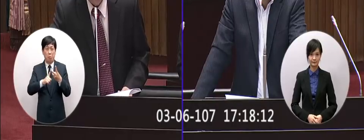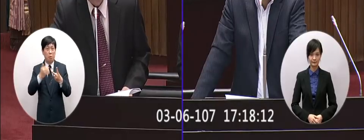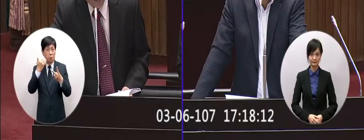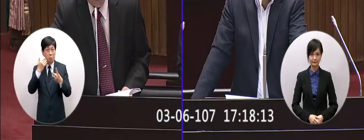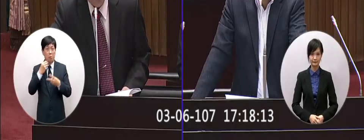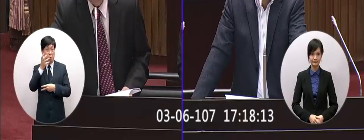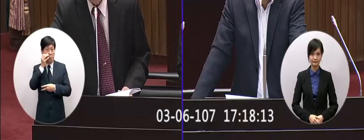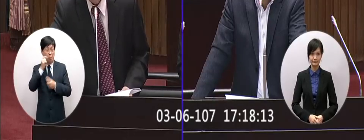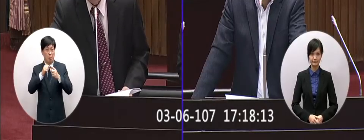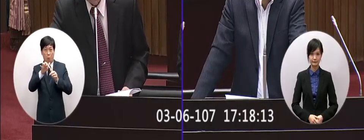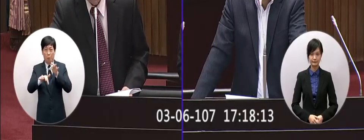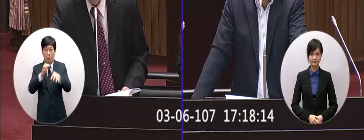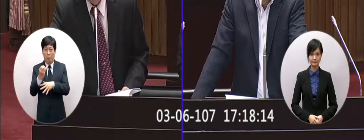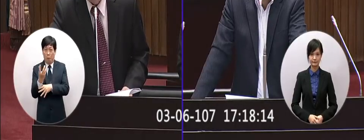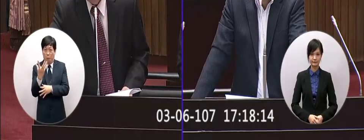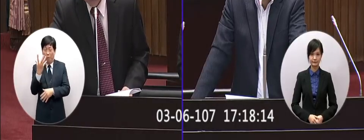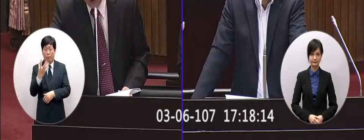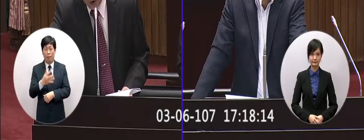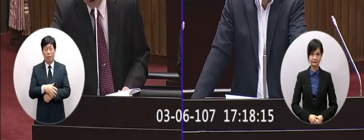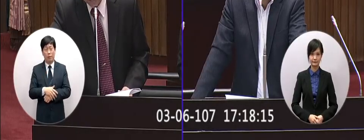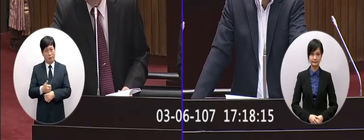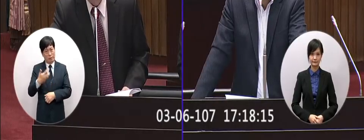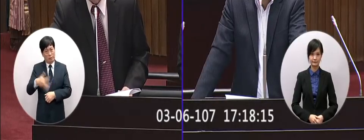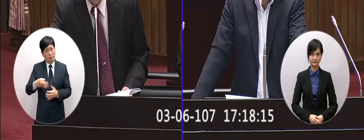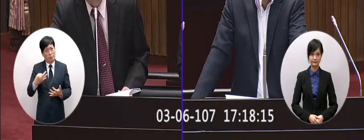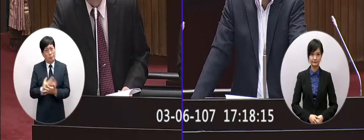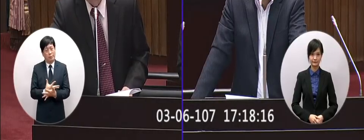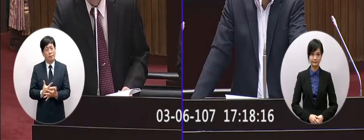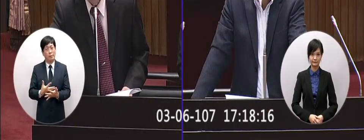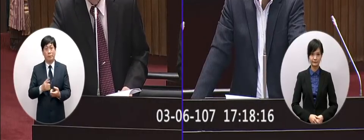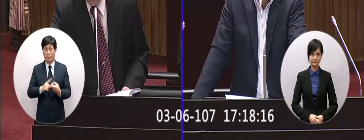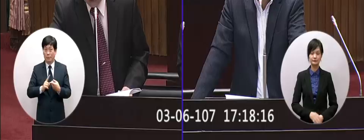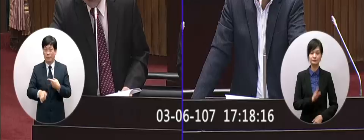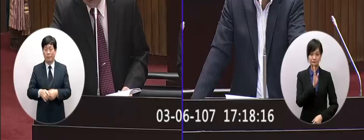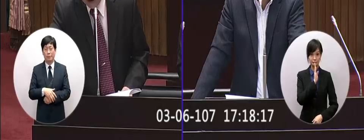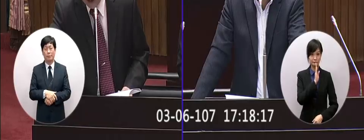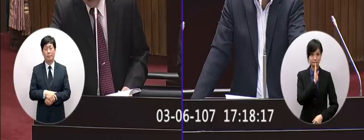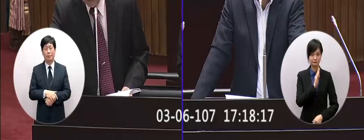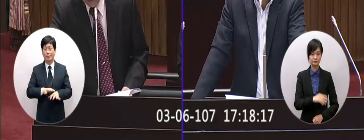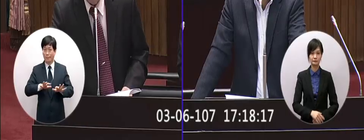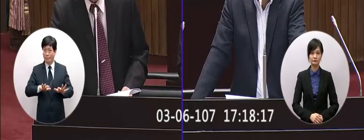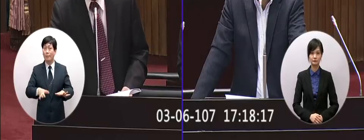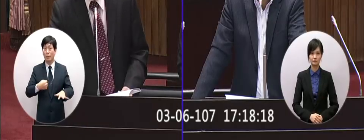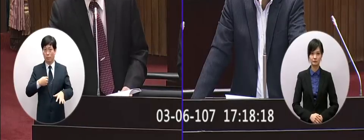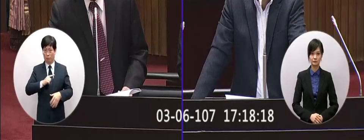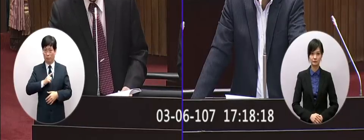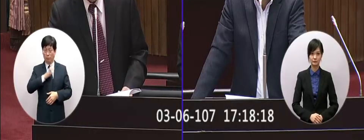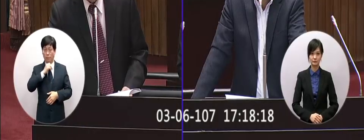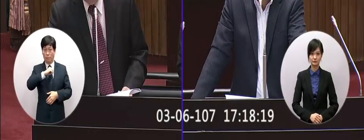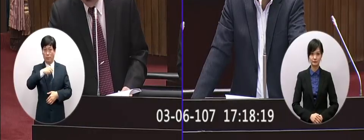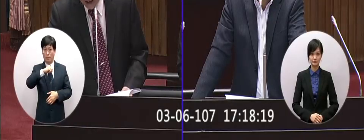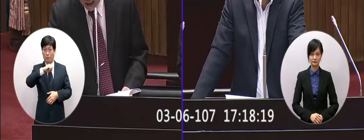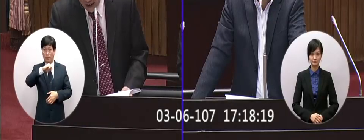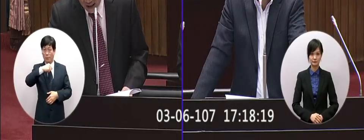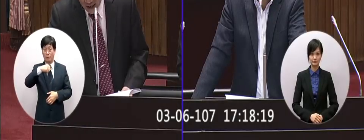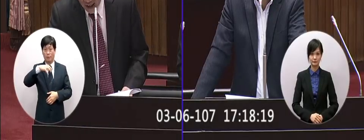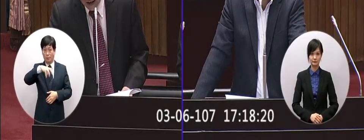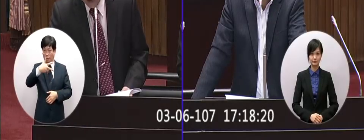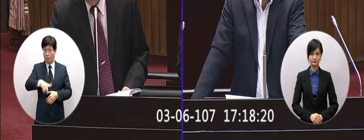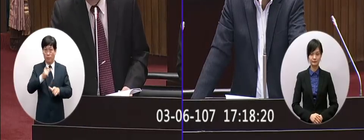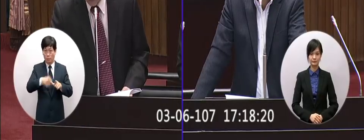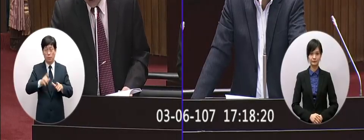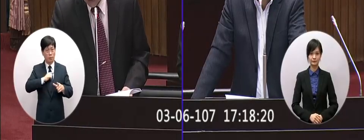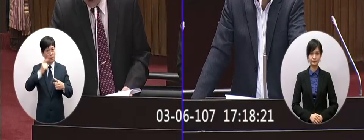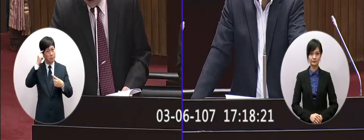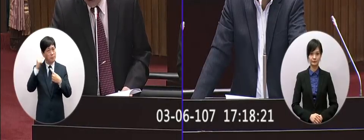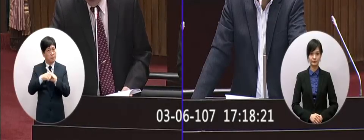观光的旺季的时候，吼啊即个水无够嘛，吼。 是啊。 啊，即卖即阮台水公司有哪有伫建